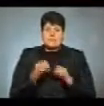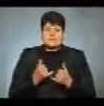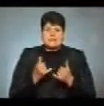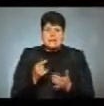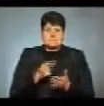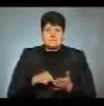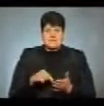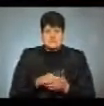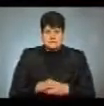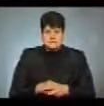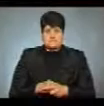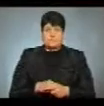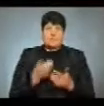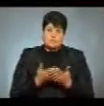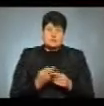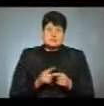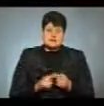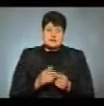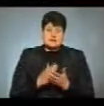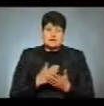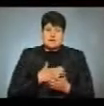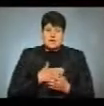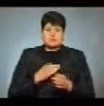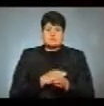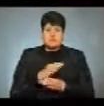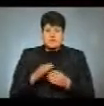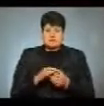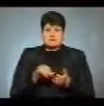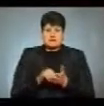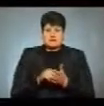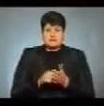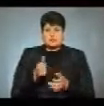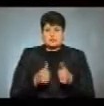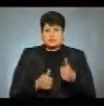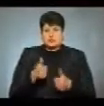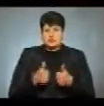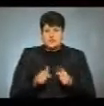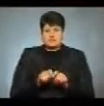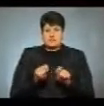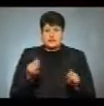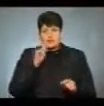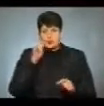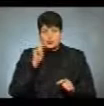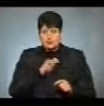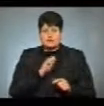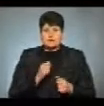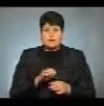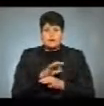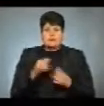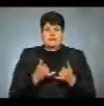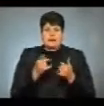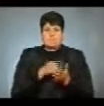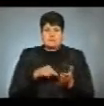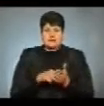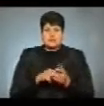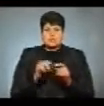міста. Ось це є наш проект, який ми представимо конкурсному журі проекту «Відкривай Україну», проект для міста. Школярі,